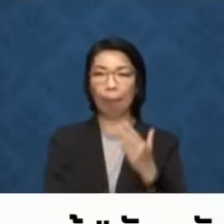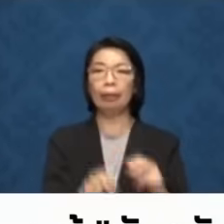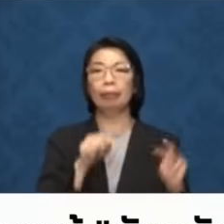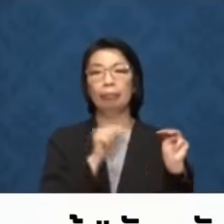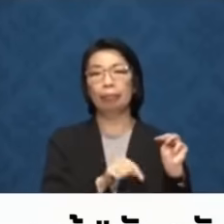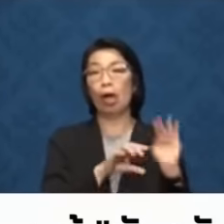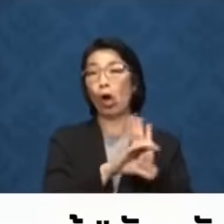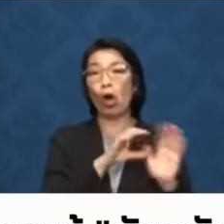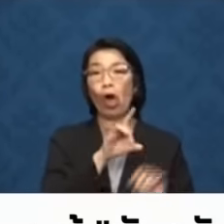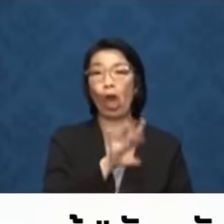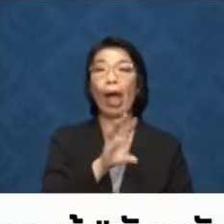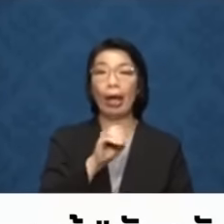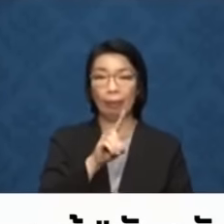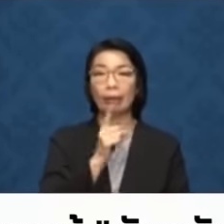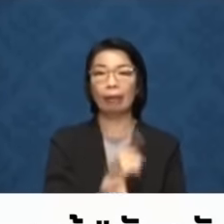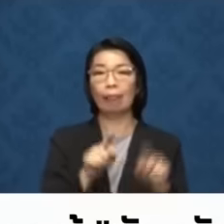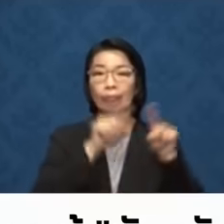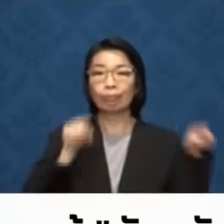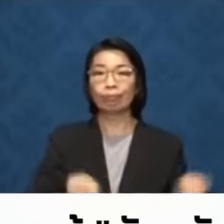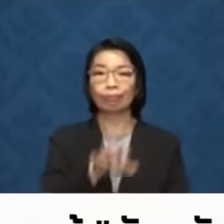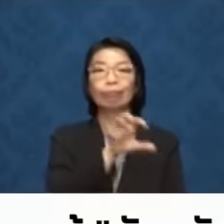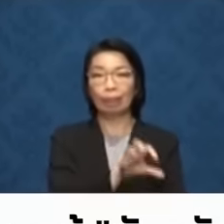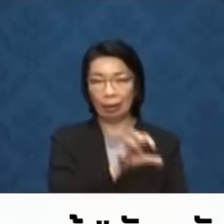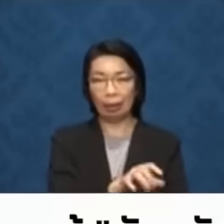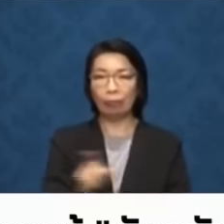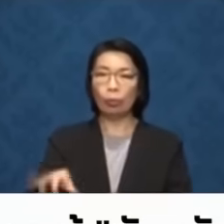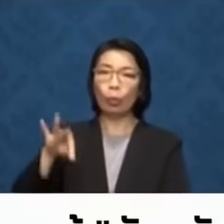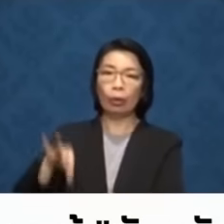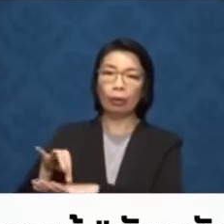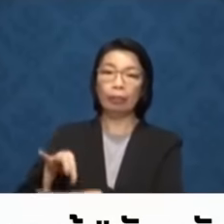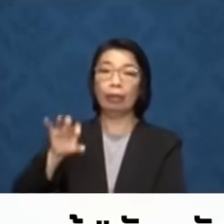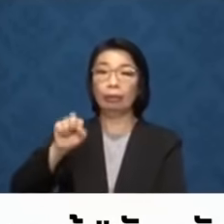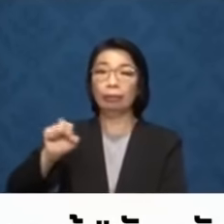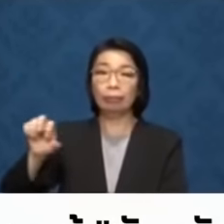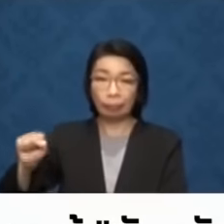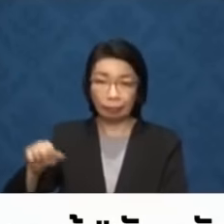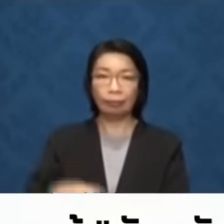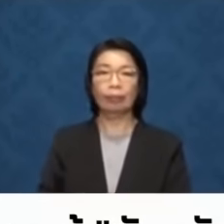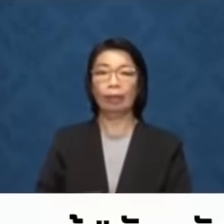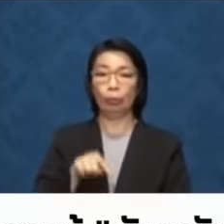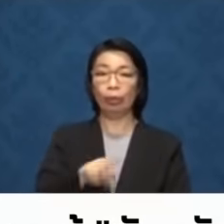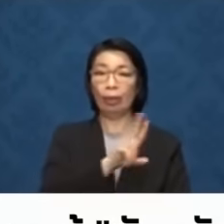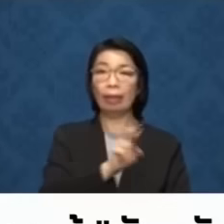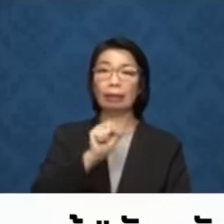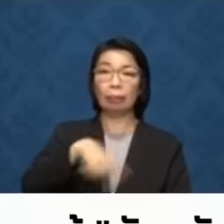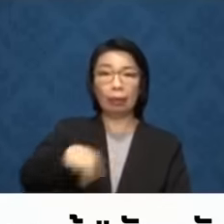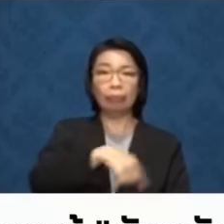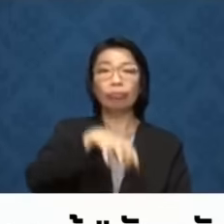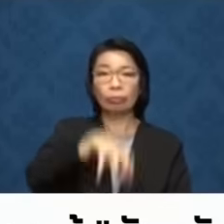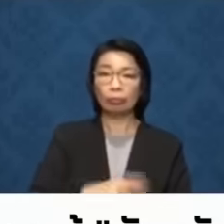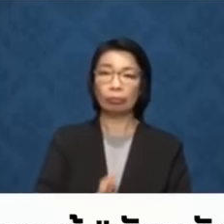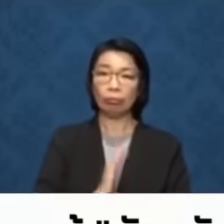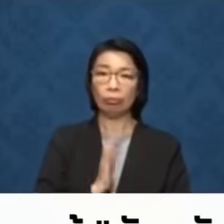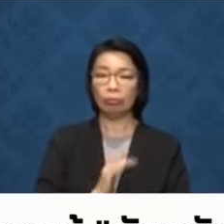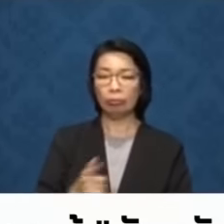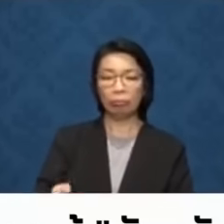ทู้ในฐานะที่เป็นสมาชิกสภาผู้แทนราษฎรและเราพูดเสมอว่าสภาแห่งนี้เป็นสภาทรงเกียรติผมปล่อยให้น